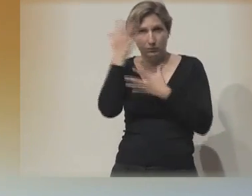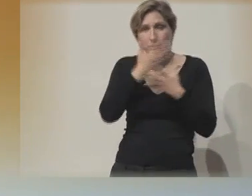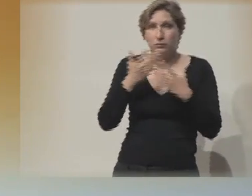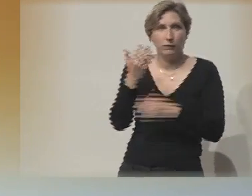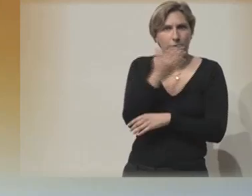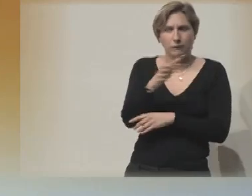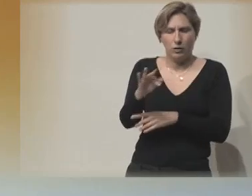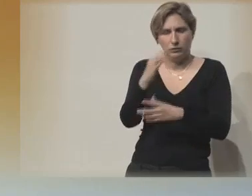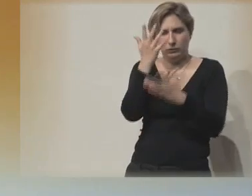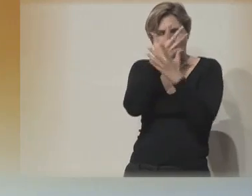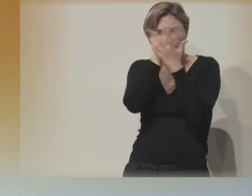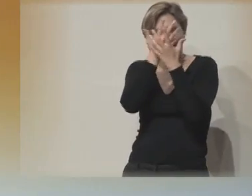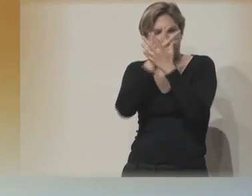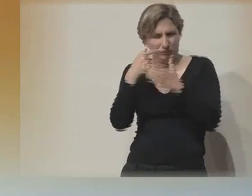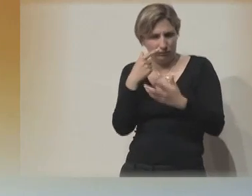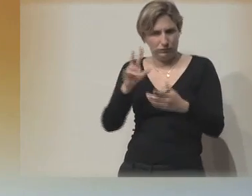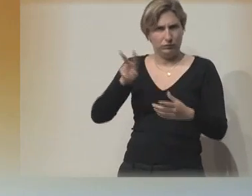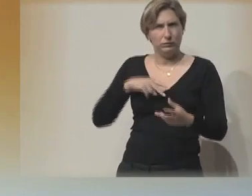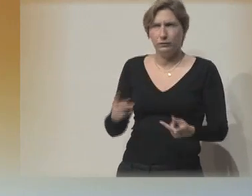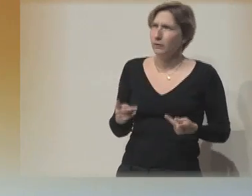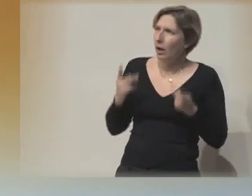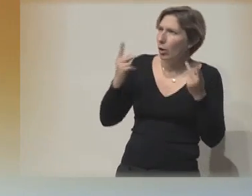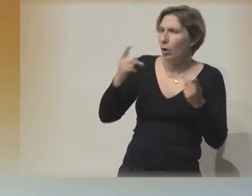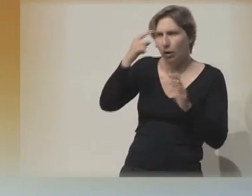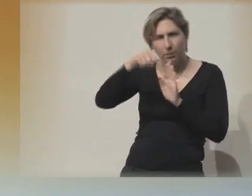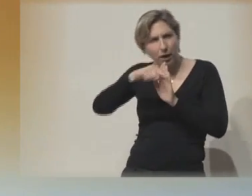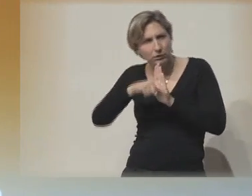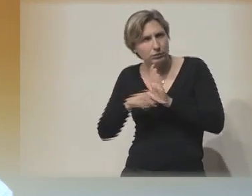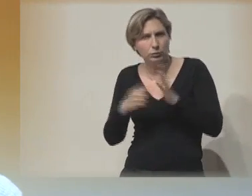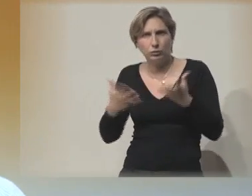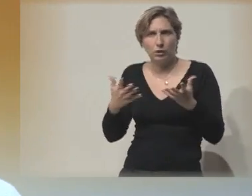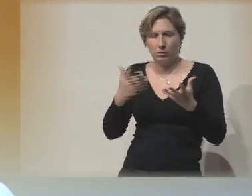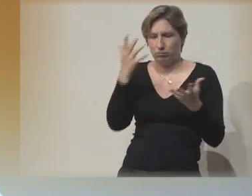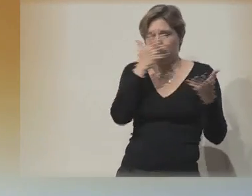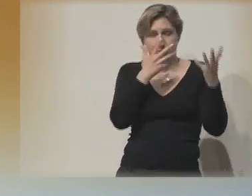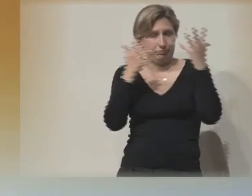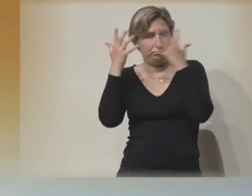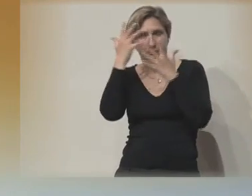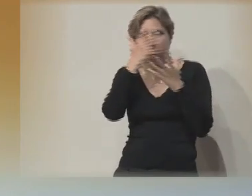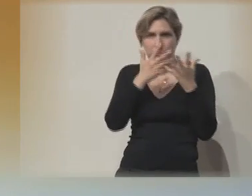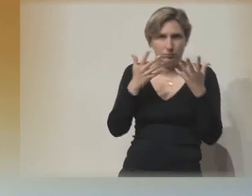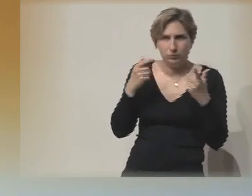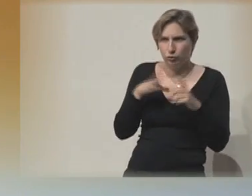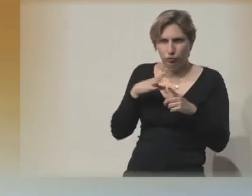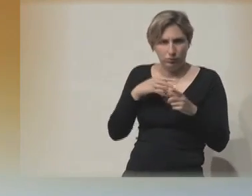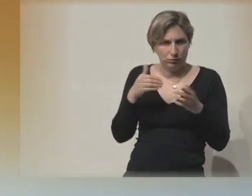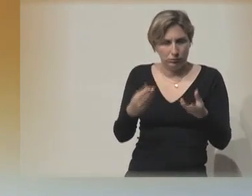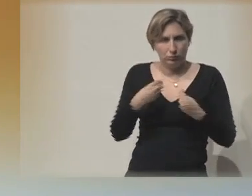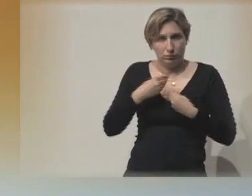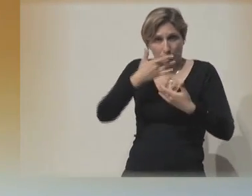ne reconnaît pas ses valeurs et ses principes, qui est habitée de